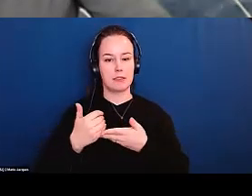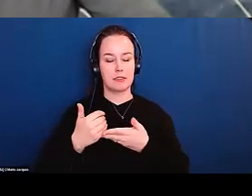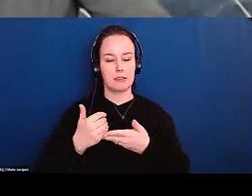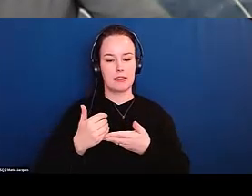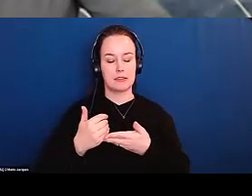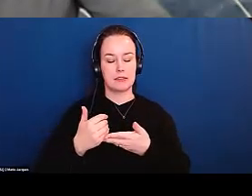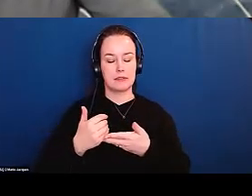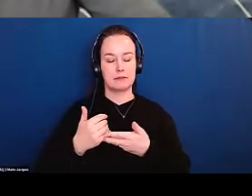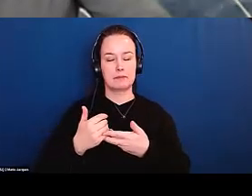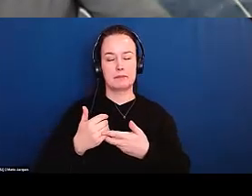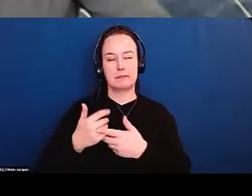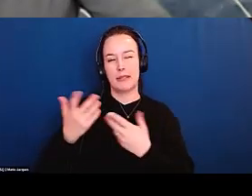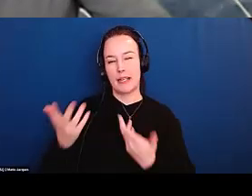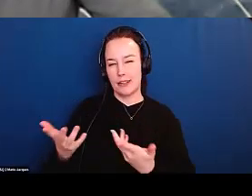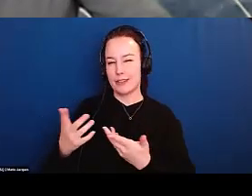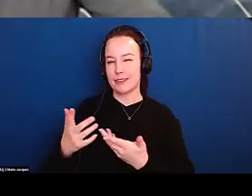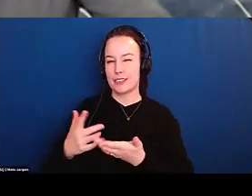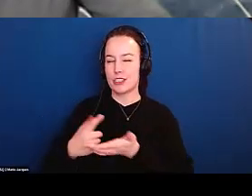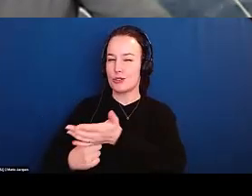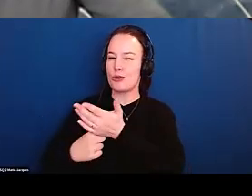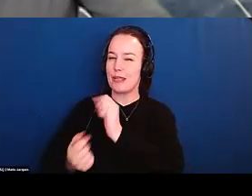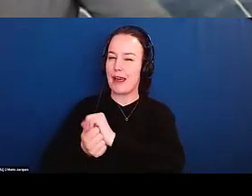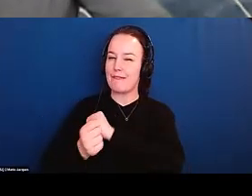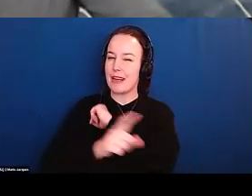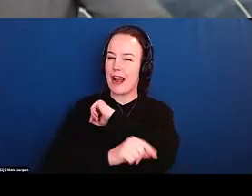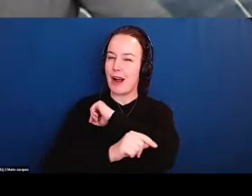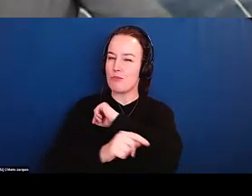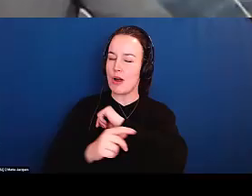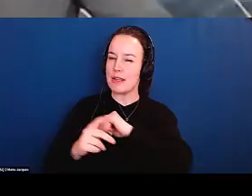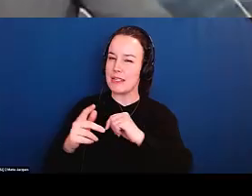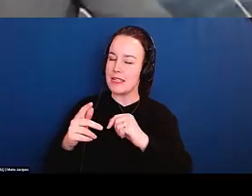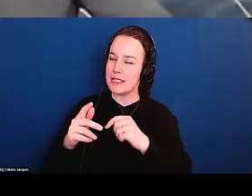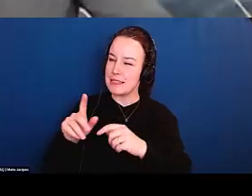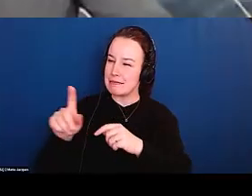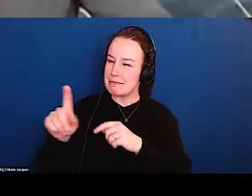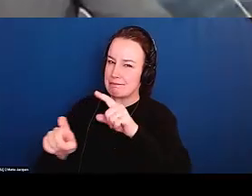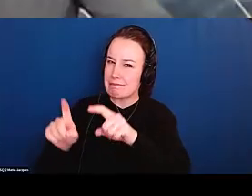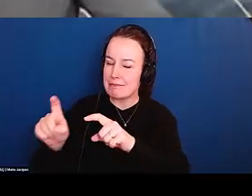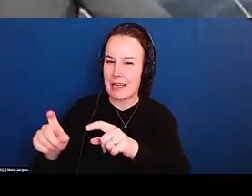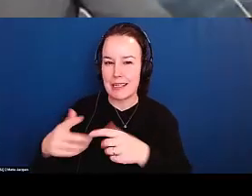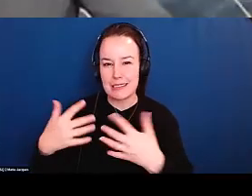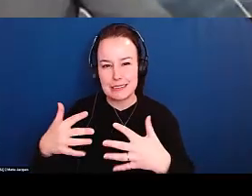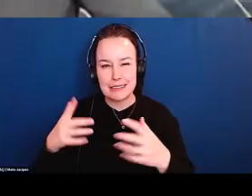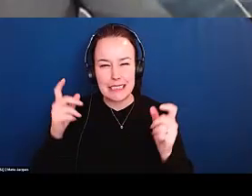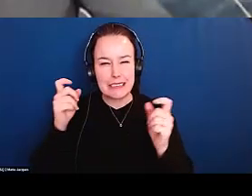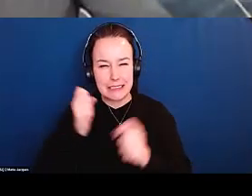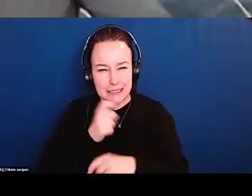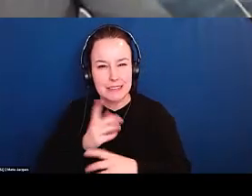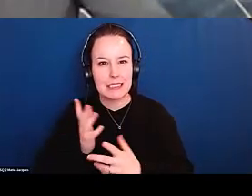et c'était une des discussions que j'ai eues avec un membre de personnel qui était vraiment très difficile.